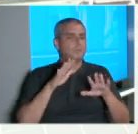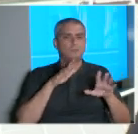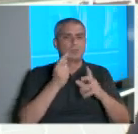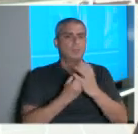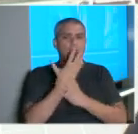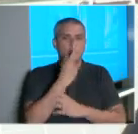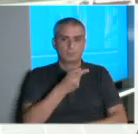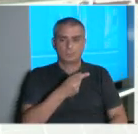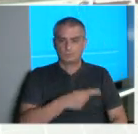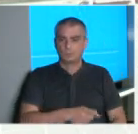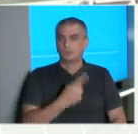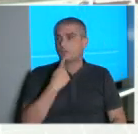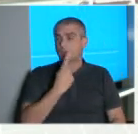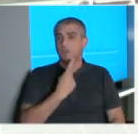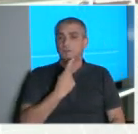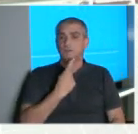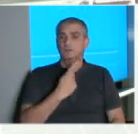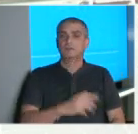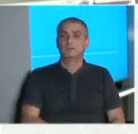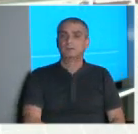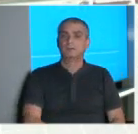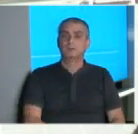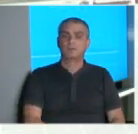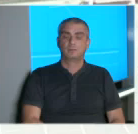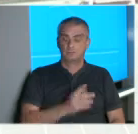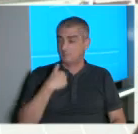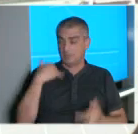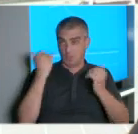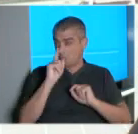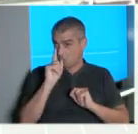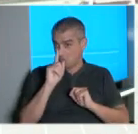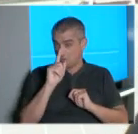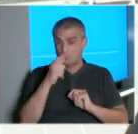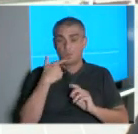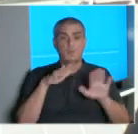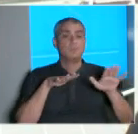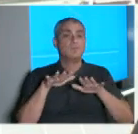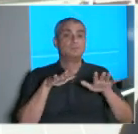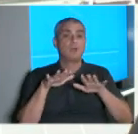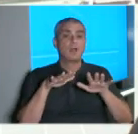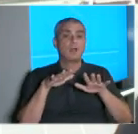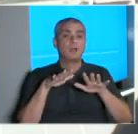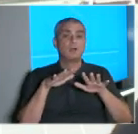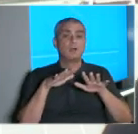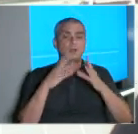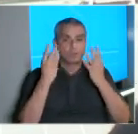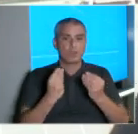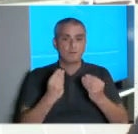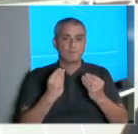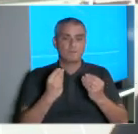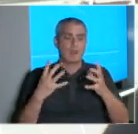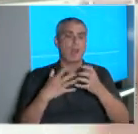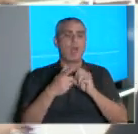איזה ממשלה תקים? הוא אמר, אם אינני טועה, ממשלה טובה